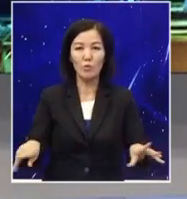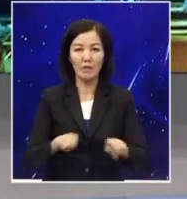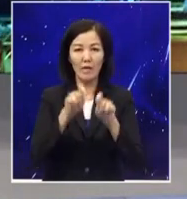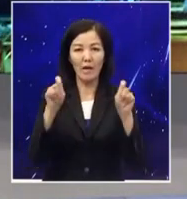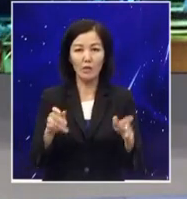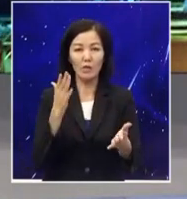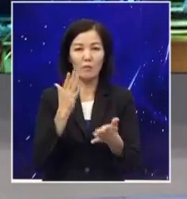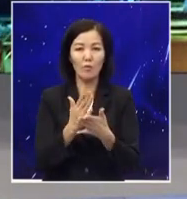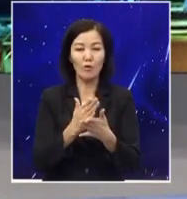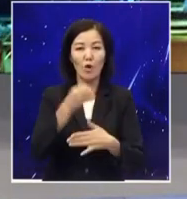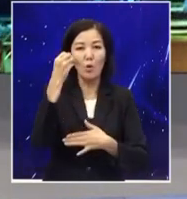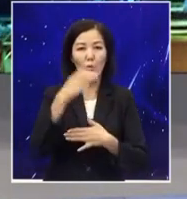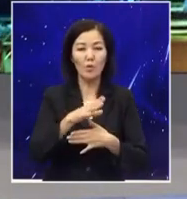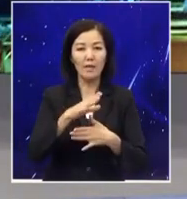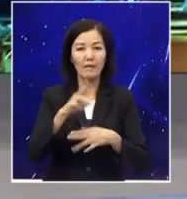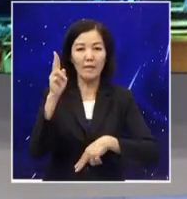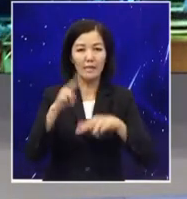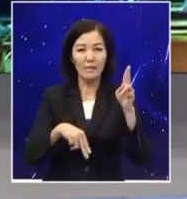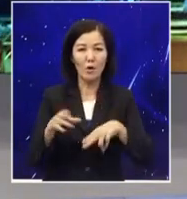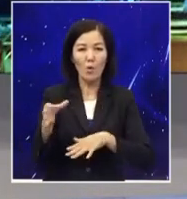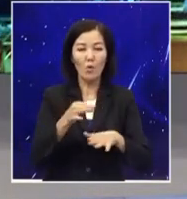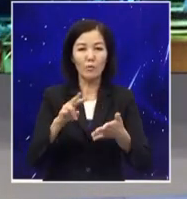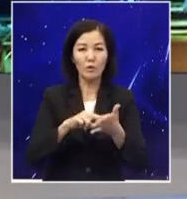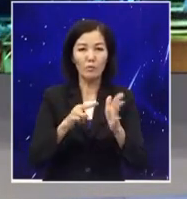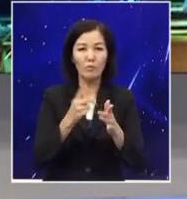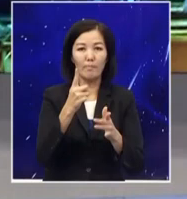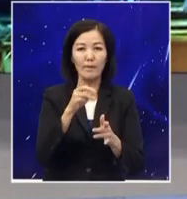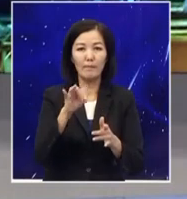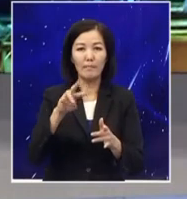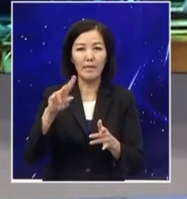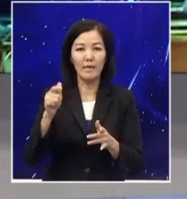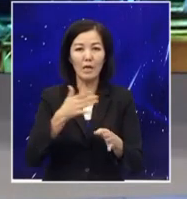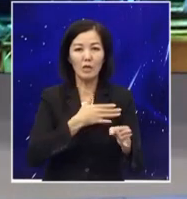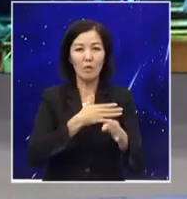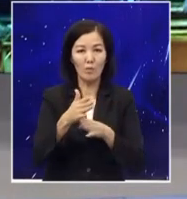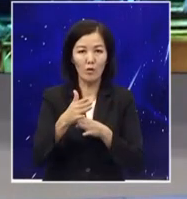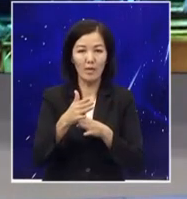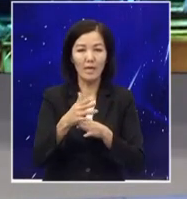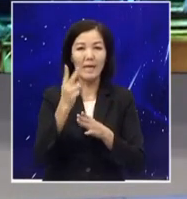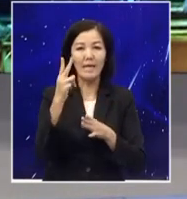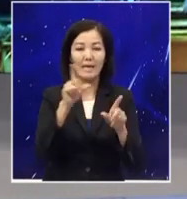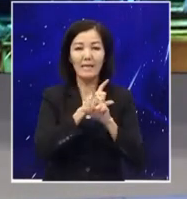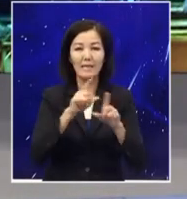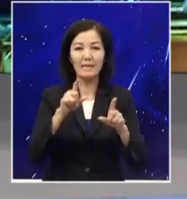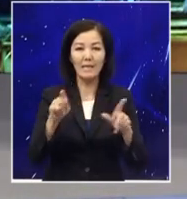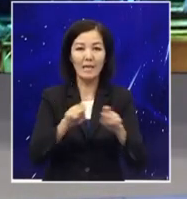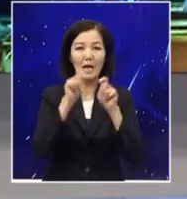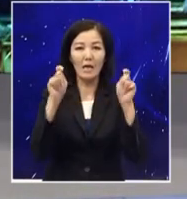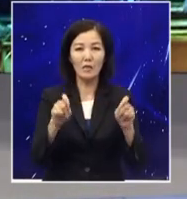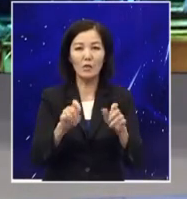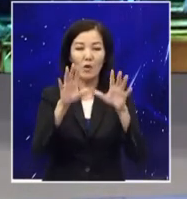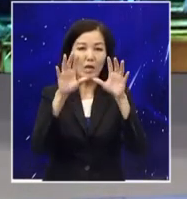отыр. Бұл орталықтардың бой көтеруіне облыстық бюджеттен 1 миллиард теңгеден аса қаржы жұмсалған. Қос нысанның қолданысқа